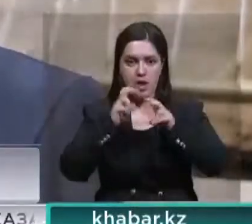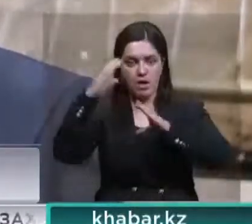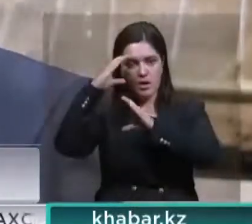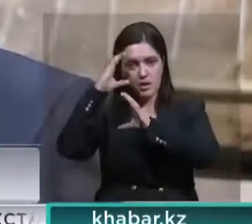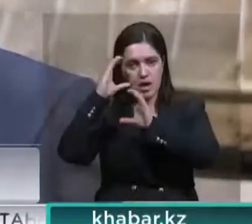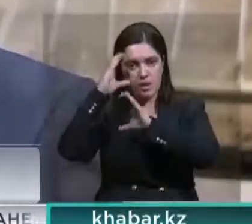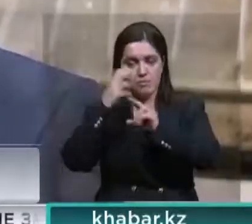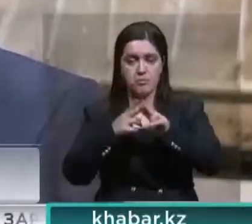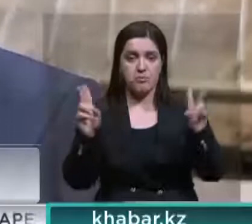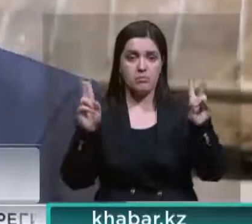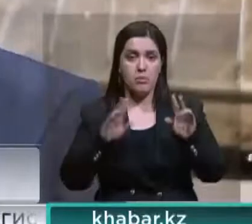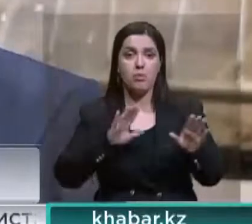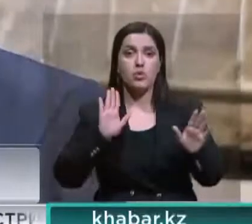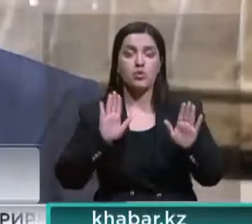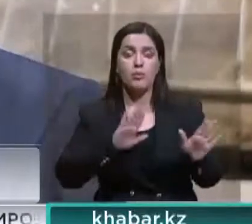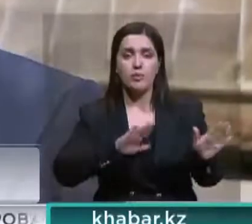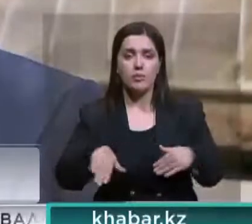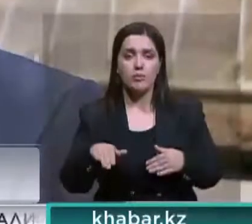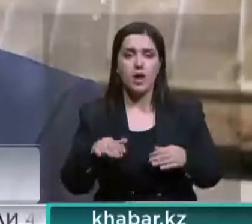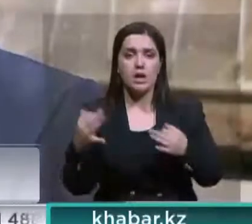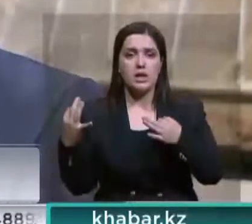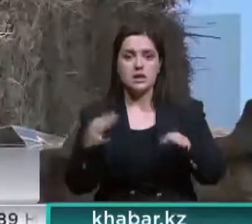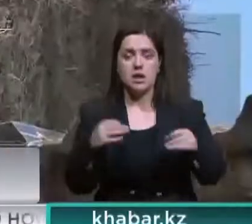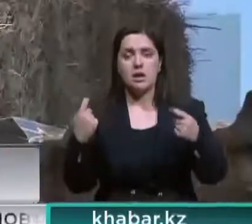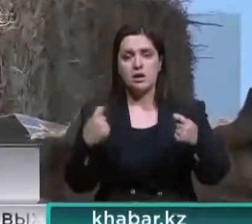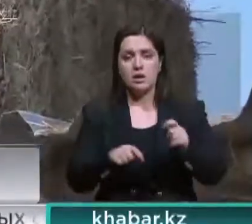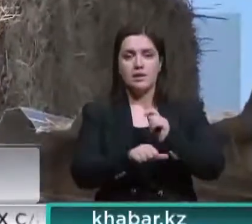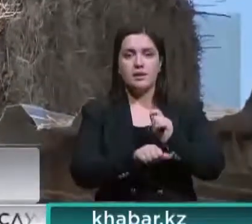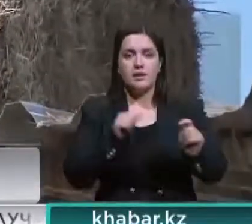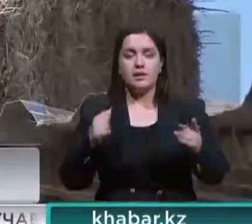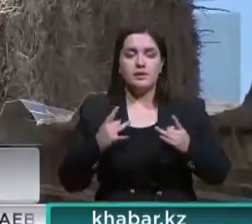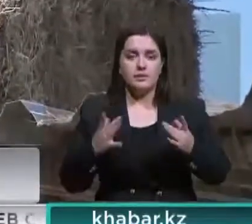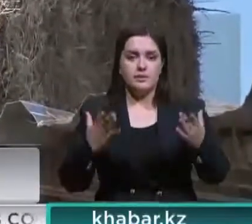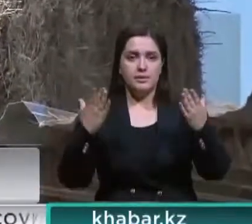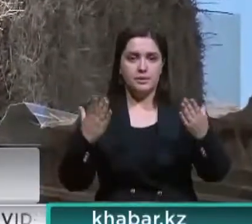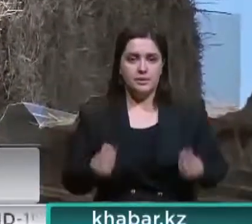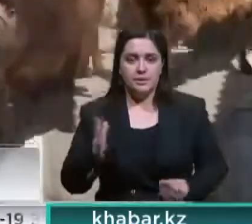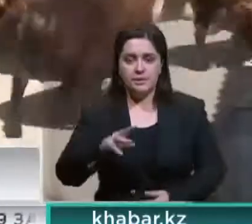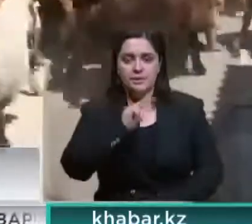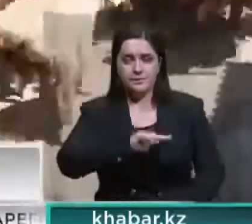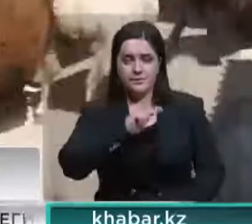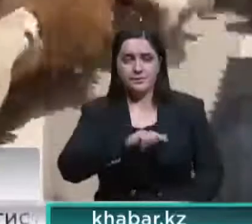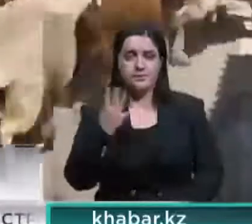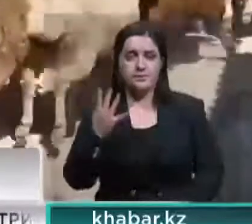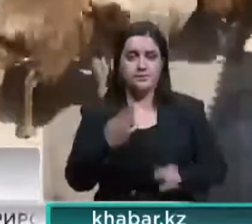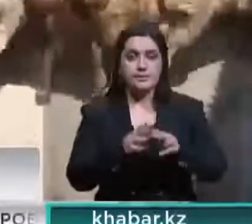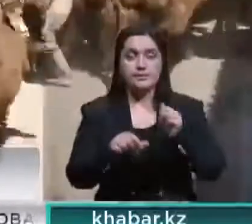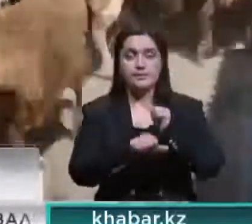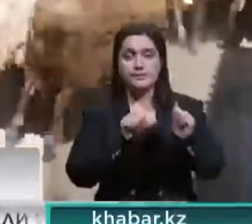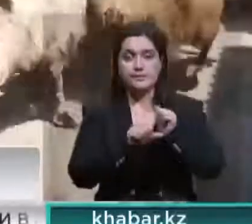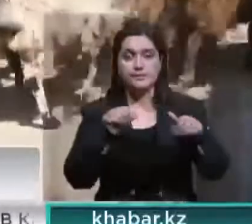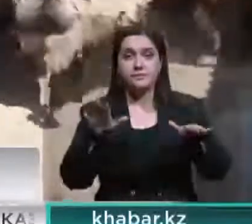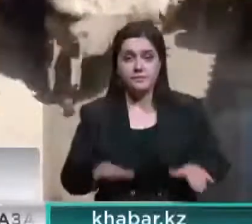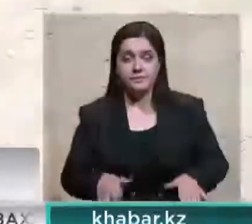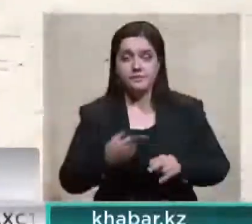После визуальный осмотр и только потом допуск до торговой точки и забой. В праздничные дни в Актау будут работать 4 убойных пункта с